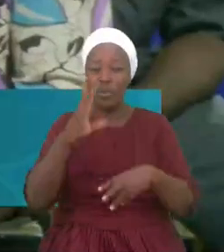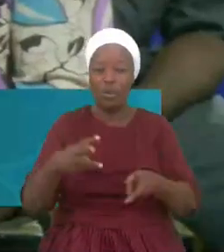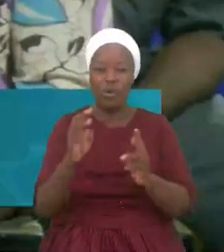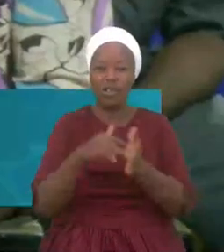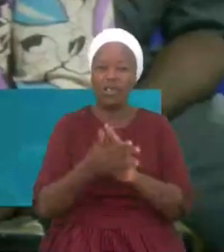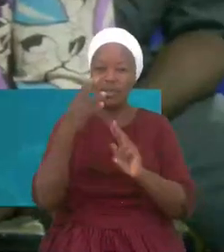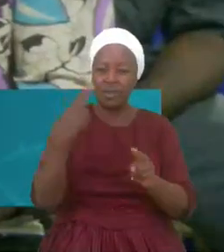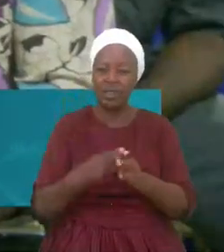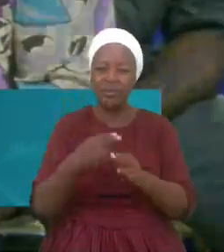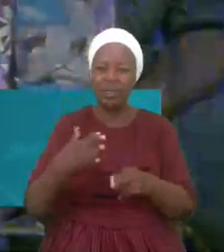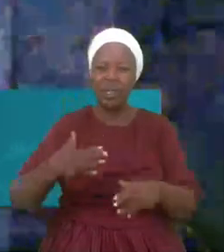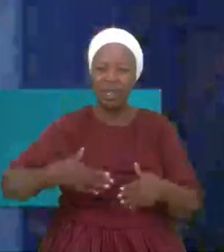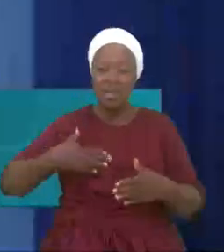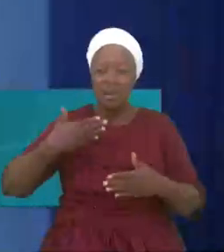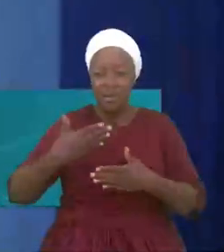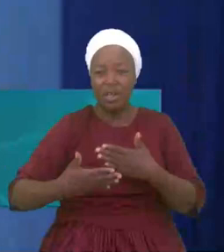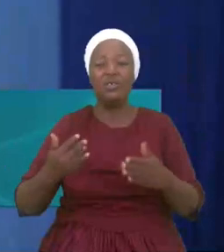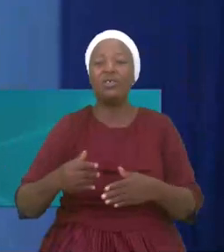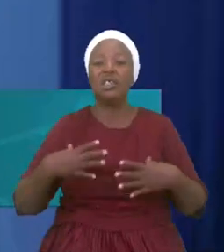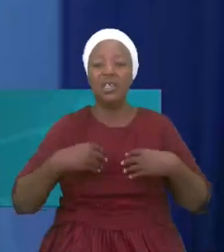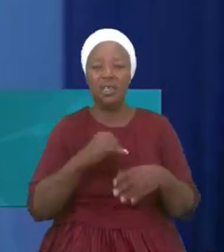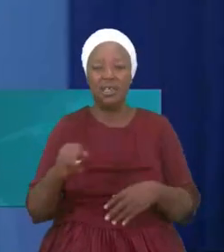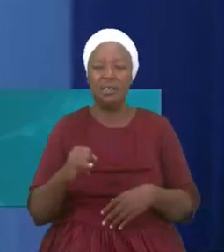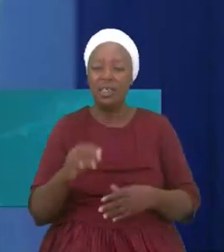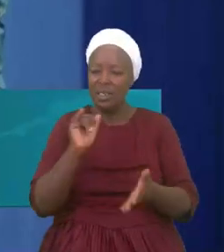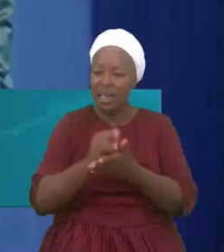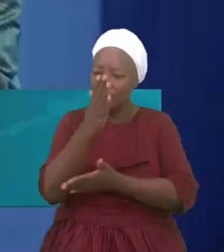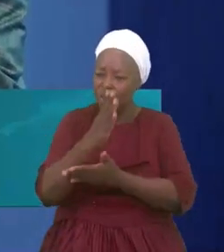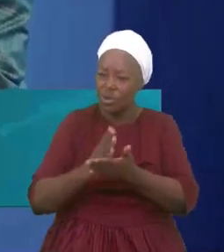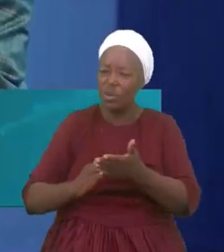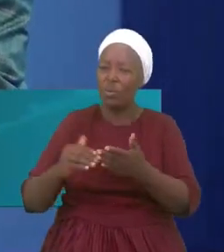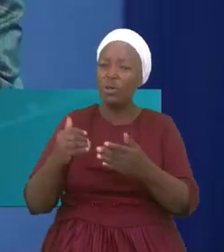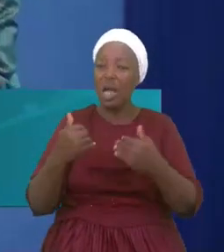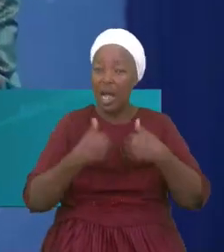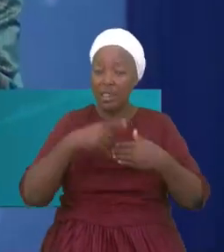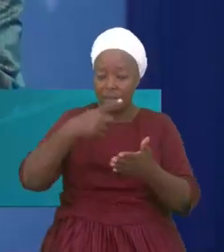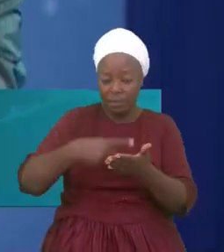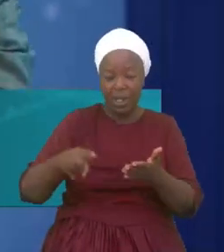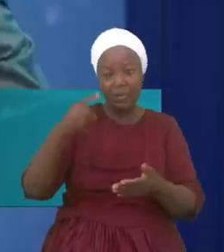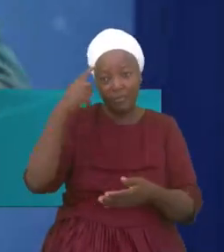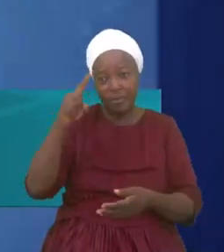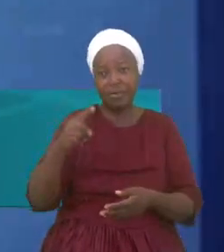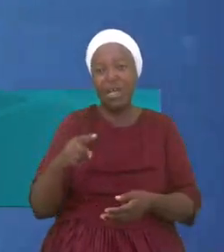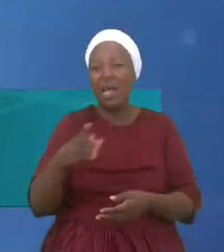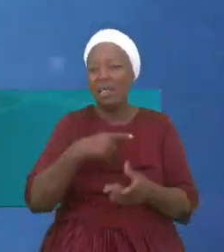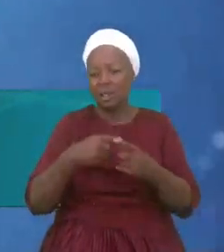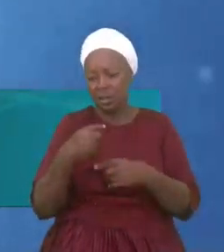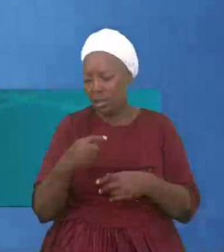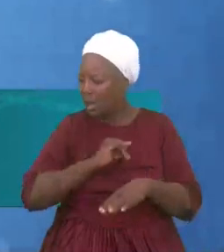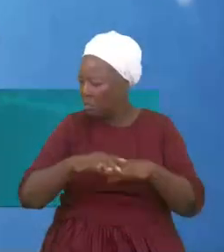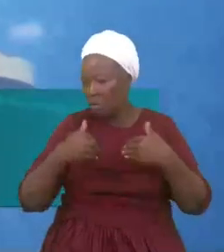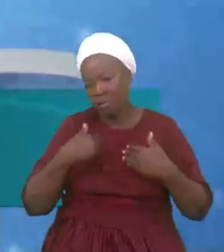êtes la guérison viendra à vous la guérison gracieuse que quelqu'un